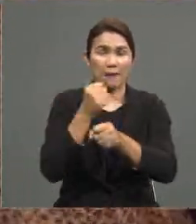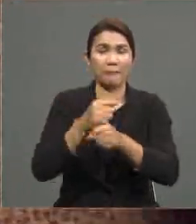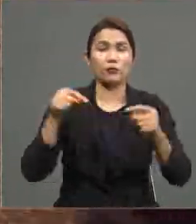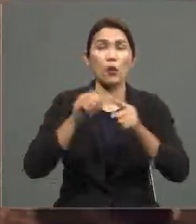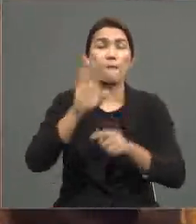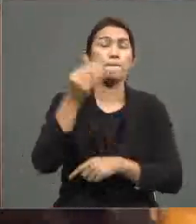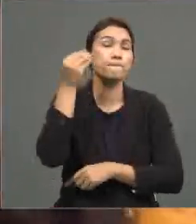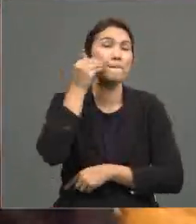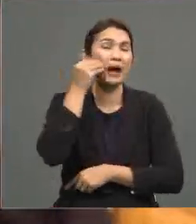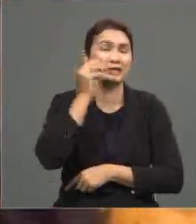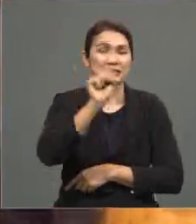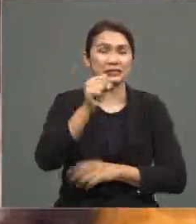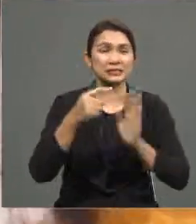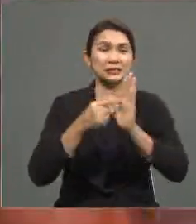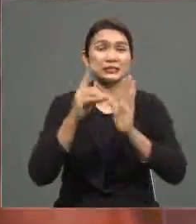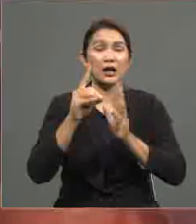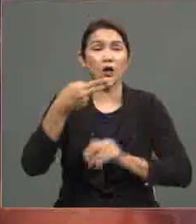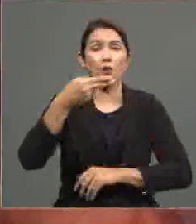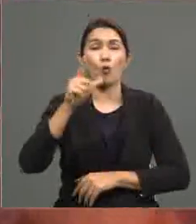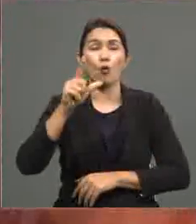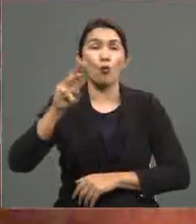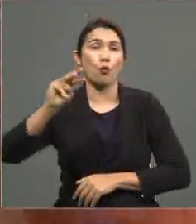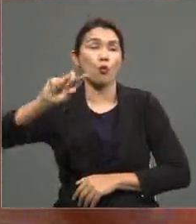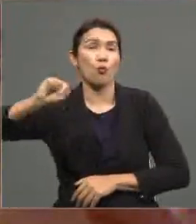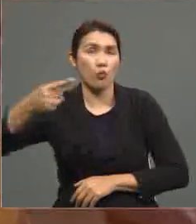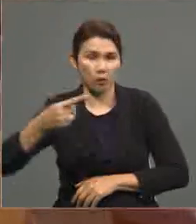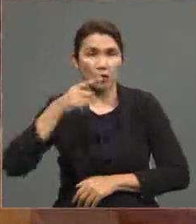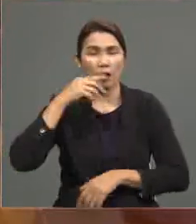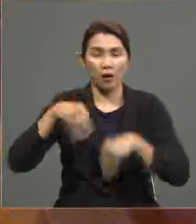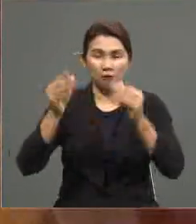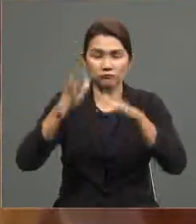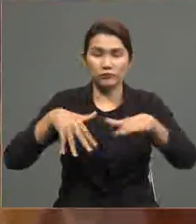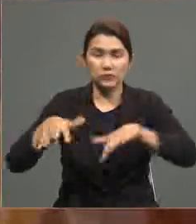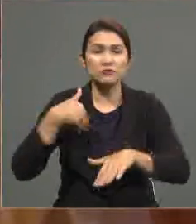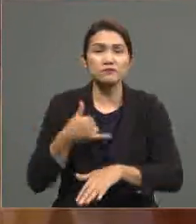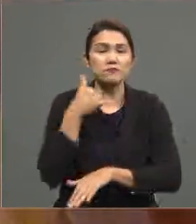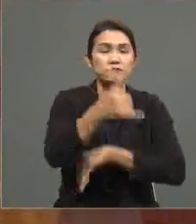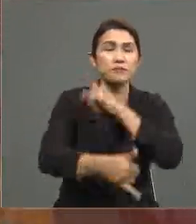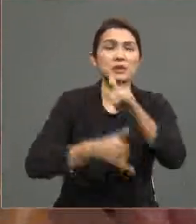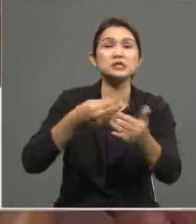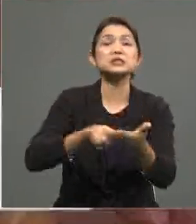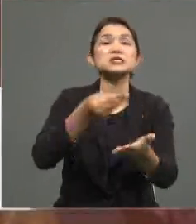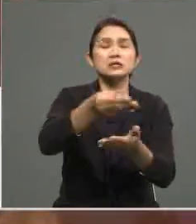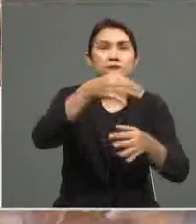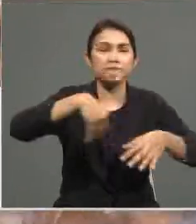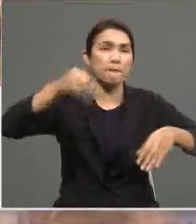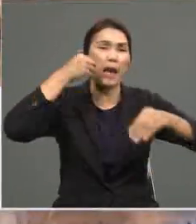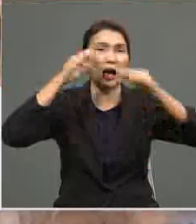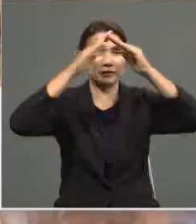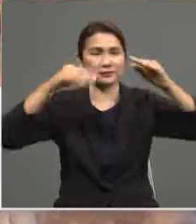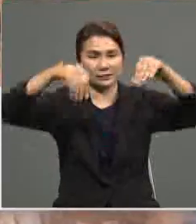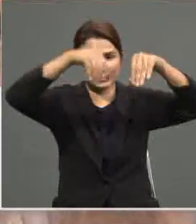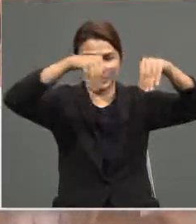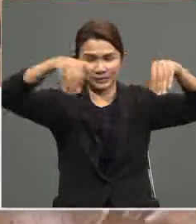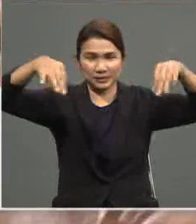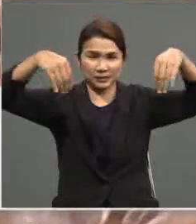สาดหลวงนะครับที่จังหวัดเชียงใหม่ให้ประชาชนเนี่ยได้มีโอกาสเลือกซื้อนะครับเพื่อนำไปประดับตาบ้านเรือนร้าน